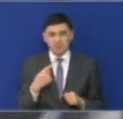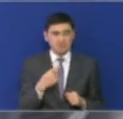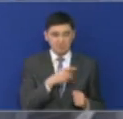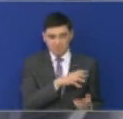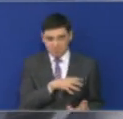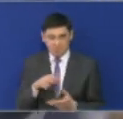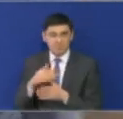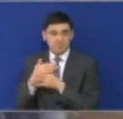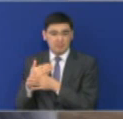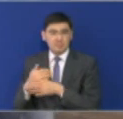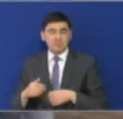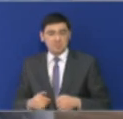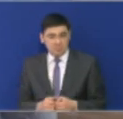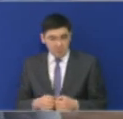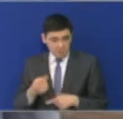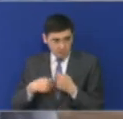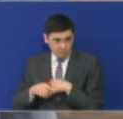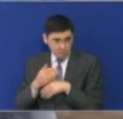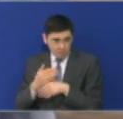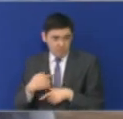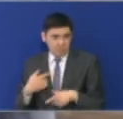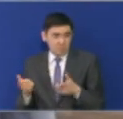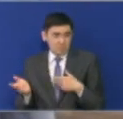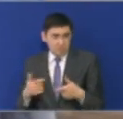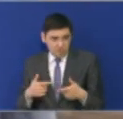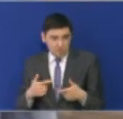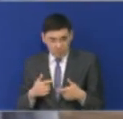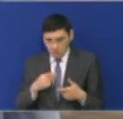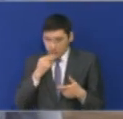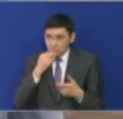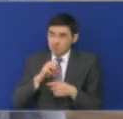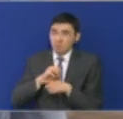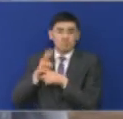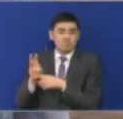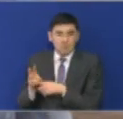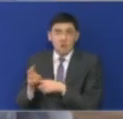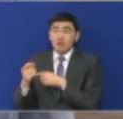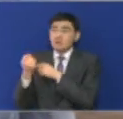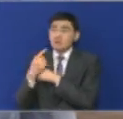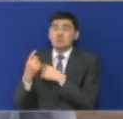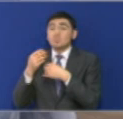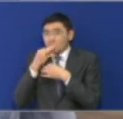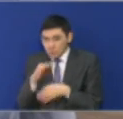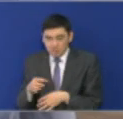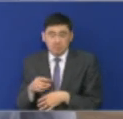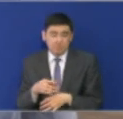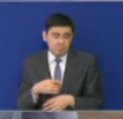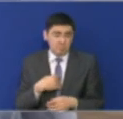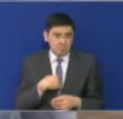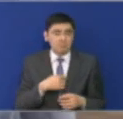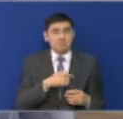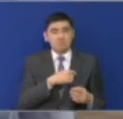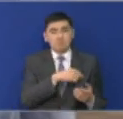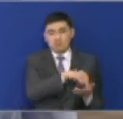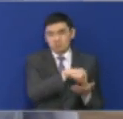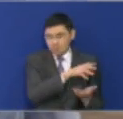Біз көмек көрсетуге дайынбыз. Осы үйдің тұрғындарына азық-түлік әкелуге әзірміз. Оларға не қажет болса, соны тапсырыспен әкеліп береміз.